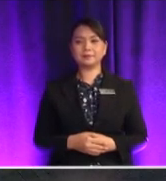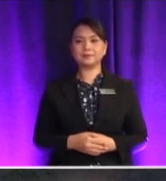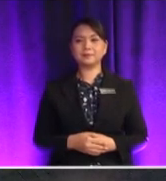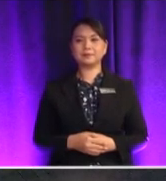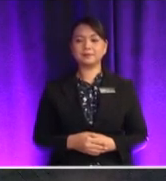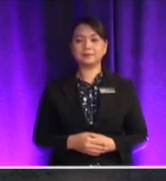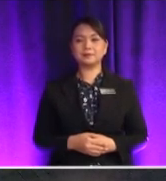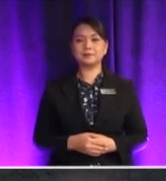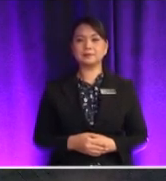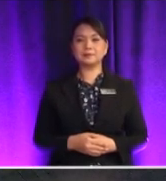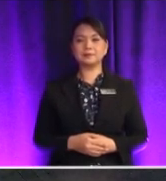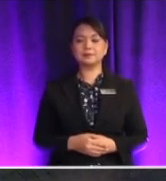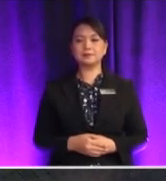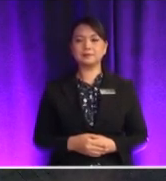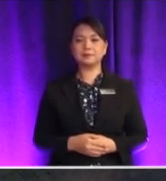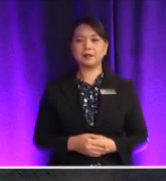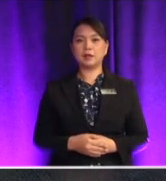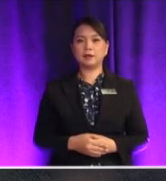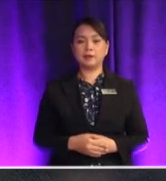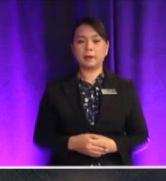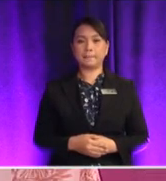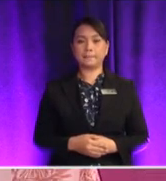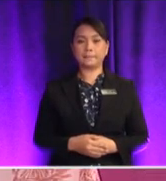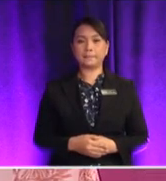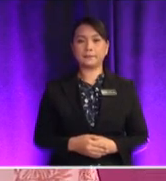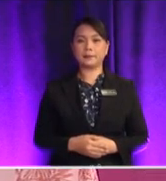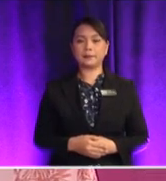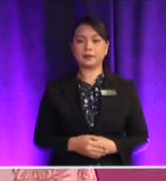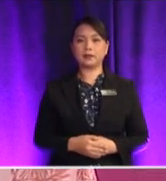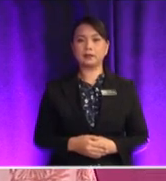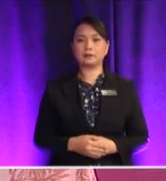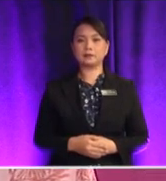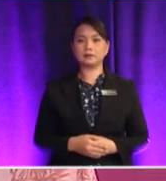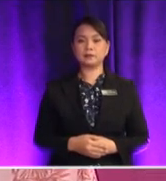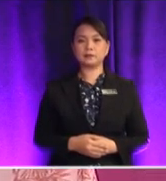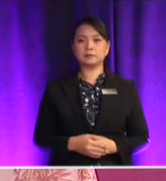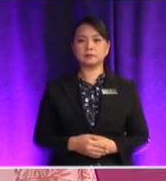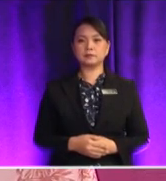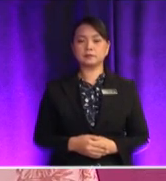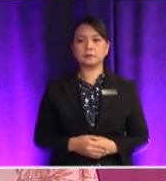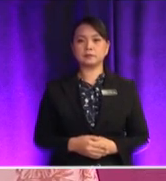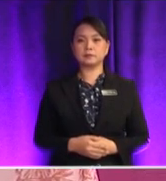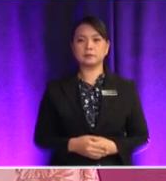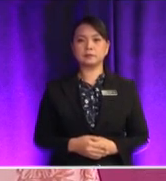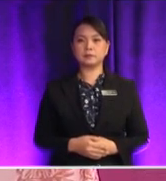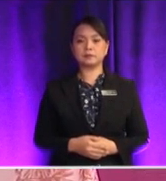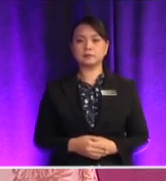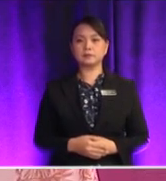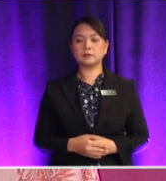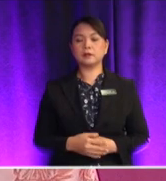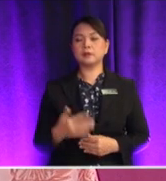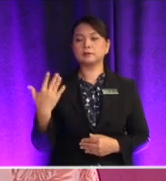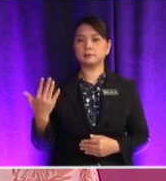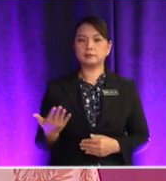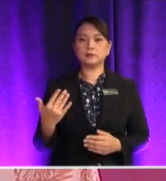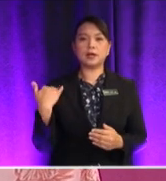Ya. Yeah. Sebenarnya dah banyak kalilah dia menyertai. Betul juga dengan wakil daripada Jabatan Kebudayaan. Dia menyatakan apa tujuan sebenarnya program Citrawana